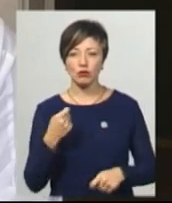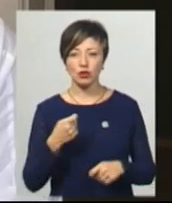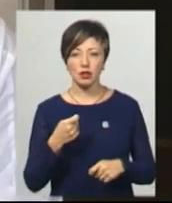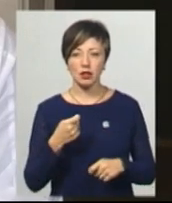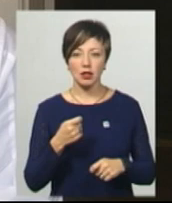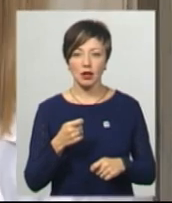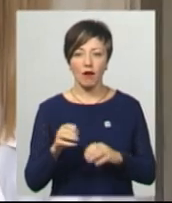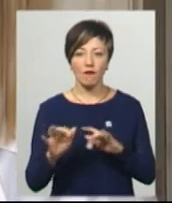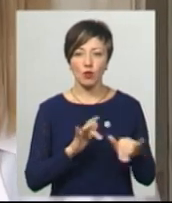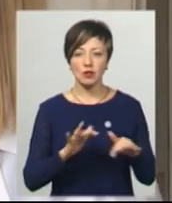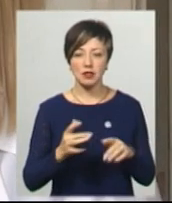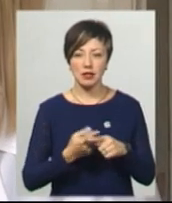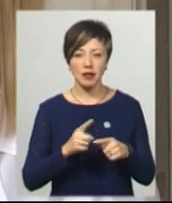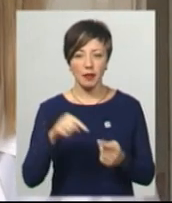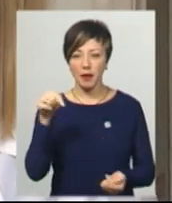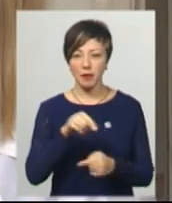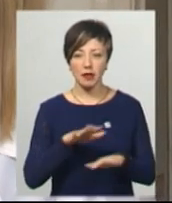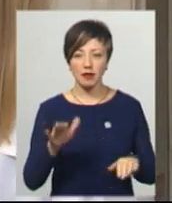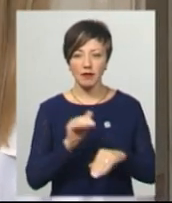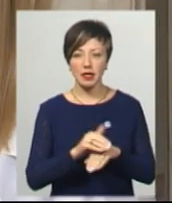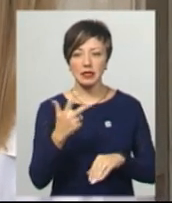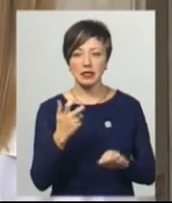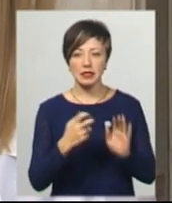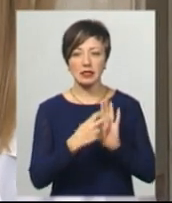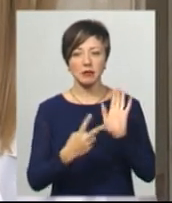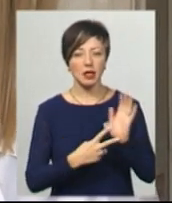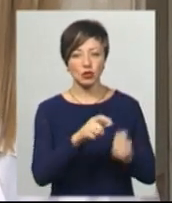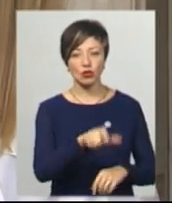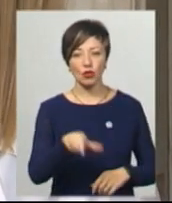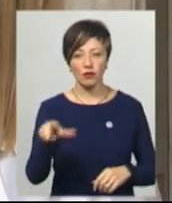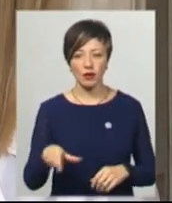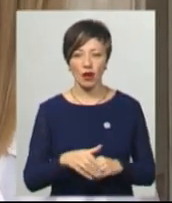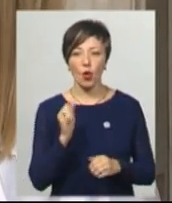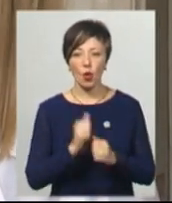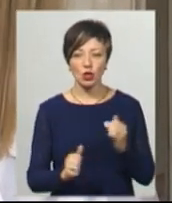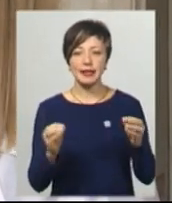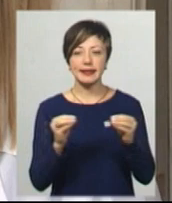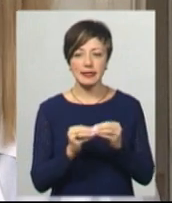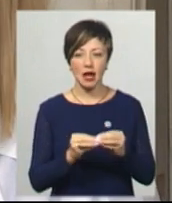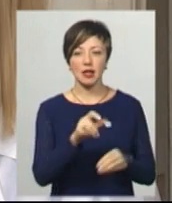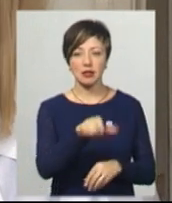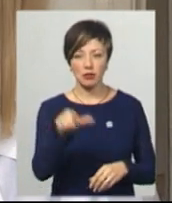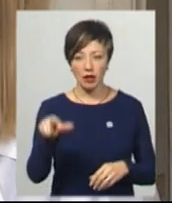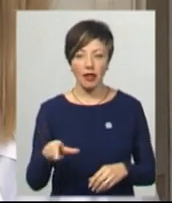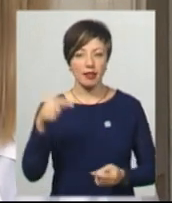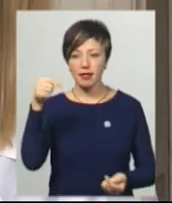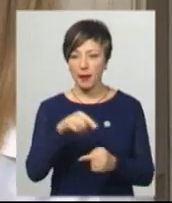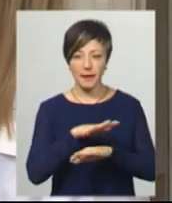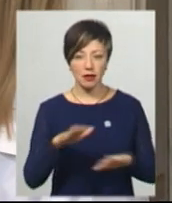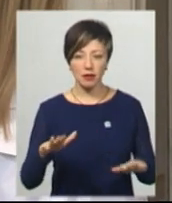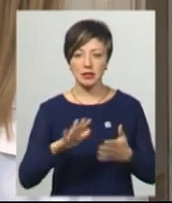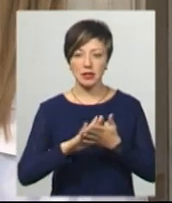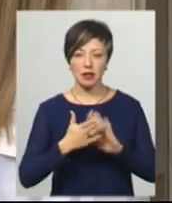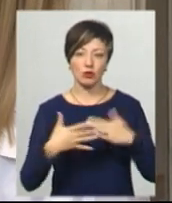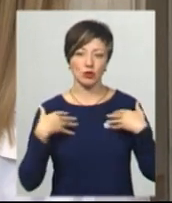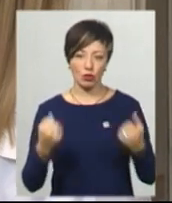цих органів. З них непридатними виявлено 317 чоловік. Тобто кожний 10-й непридатний до служби в